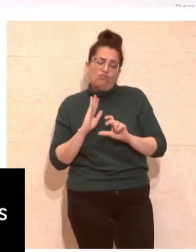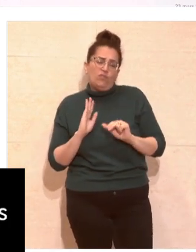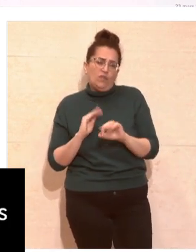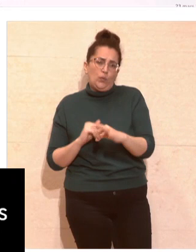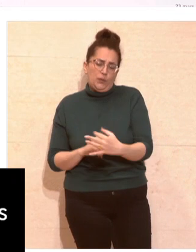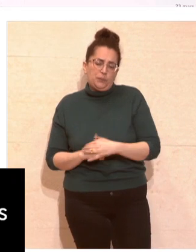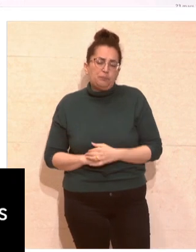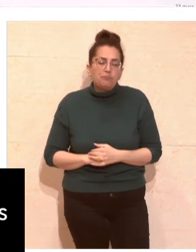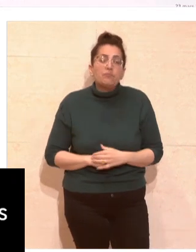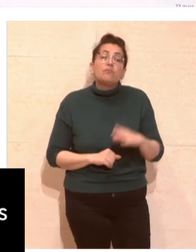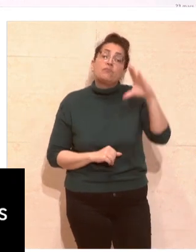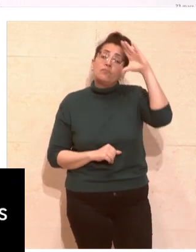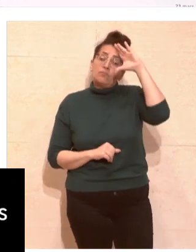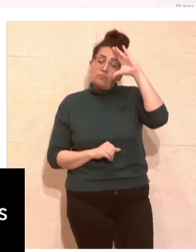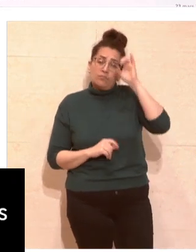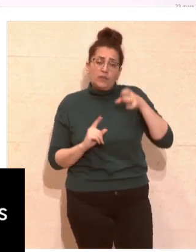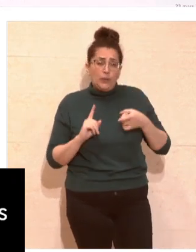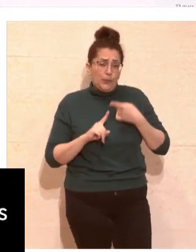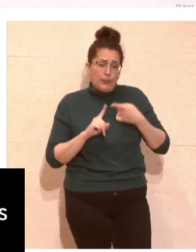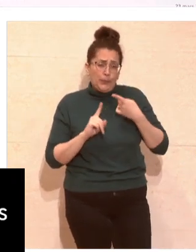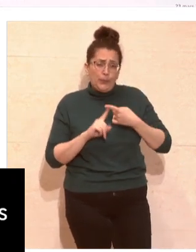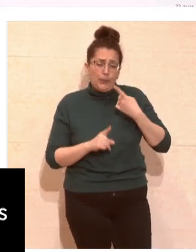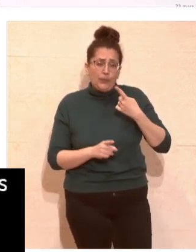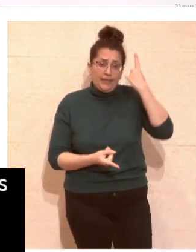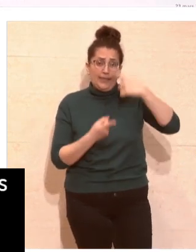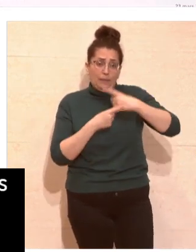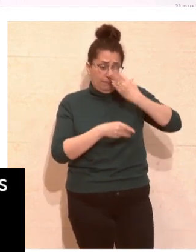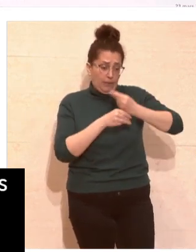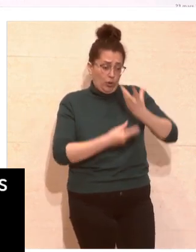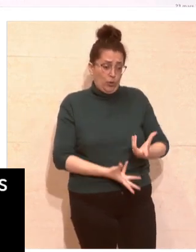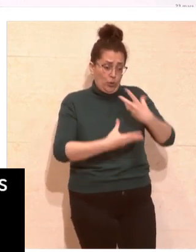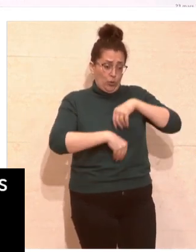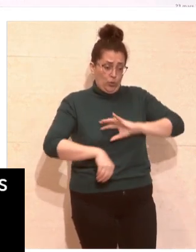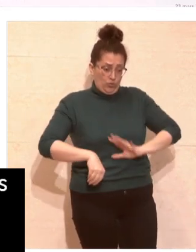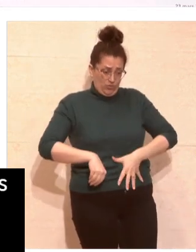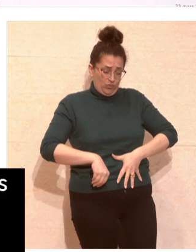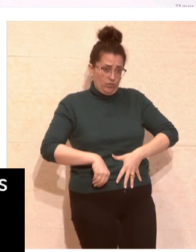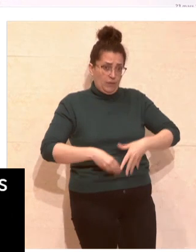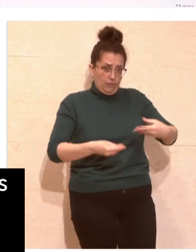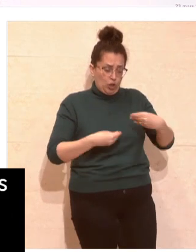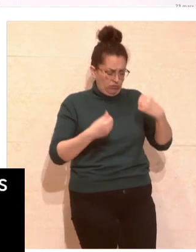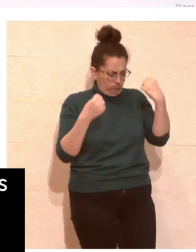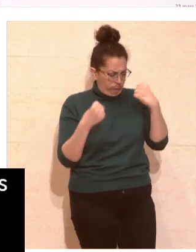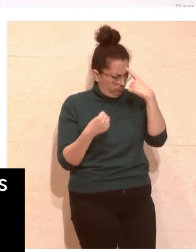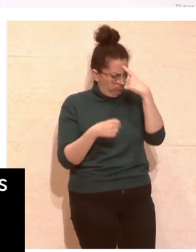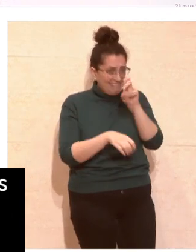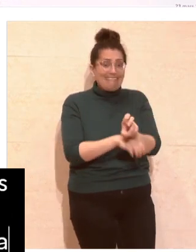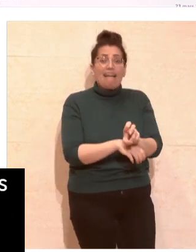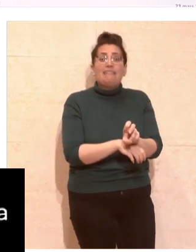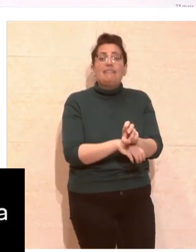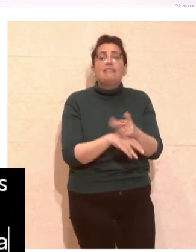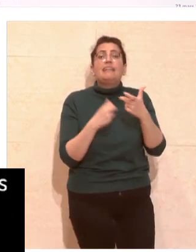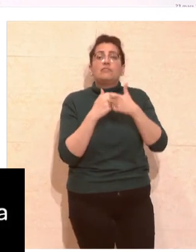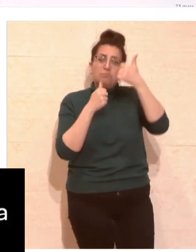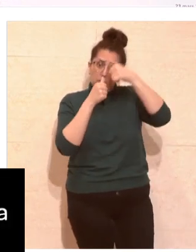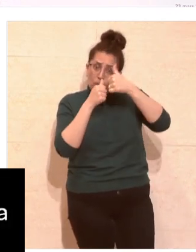le sommeil est fondamental pour intégrer et consolider les apprentissages passés. Et donc, ça va être important pour consolider la mémoire sur le